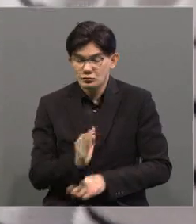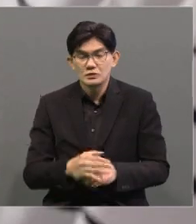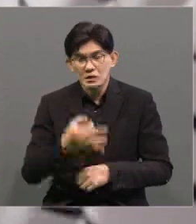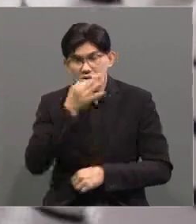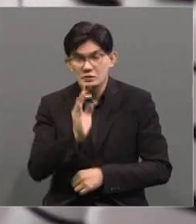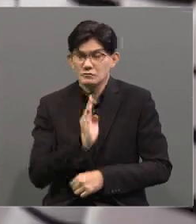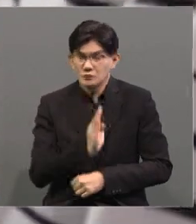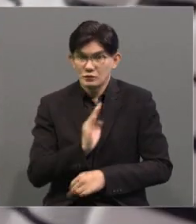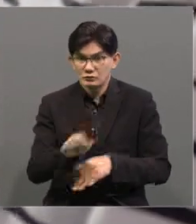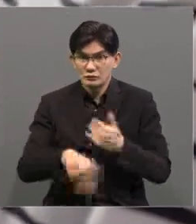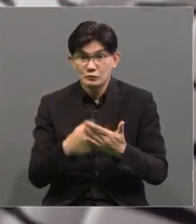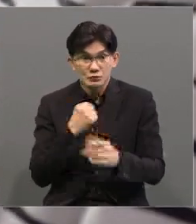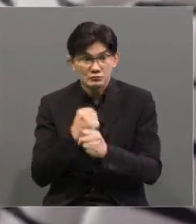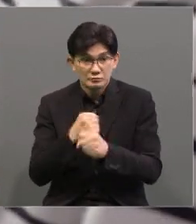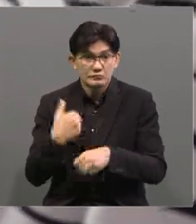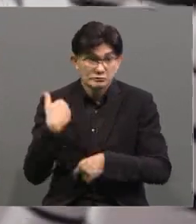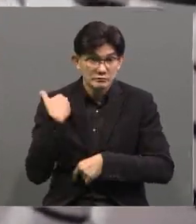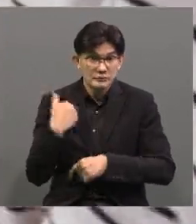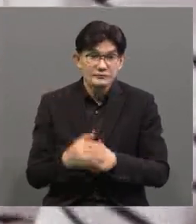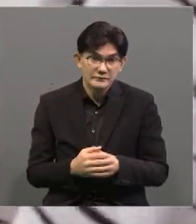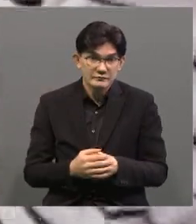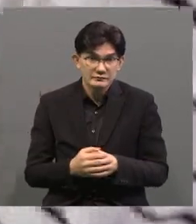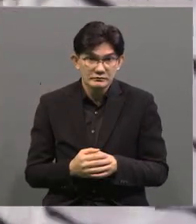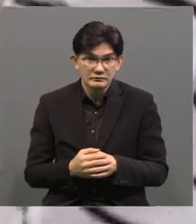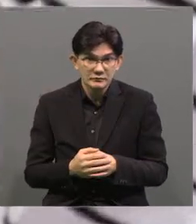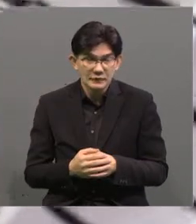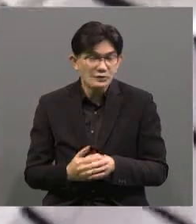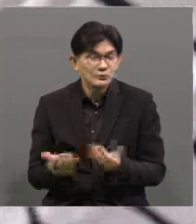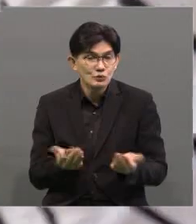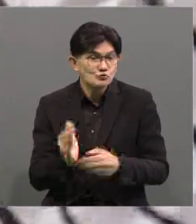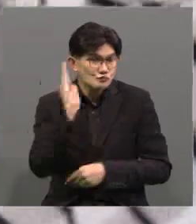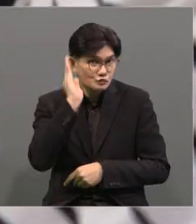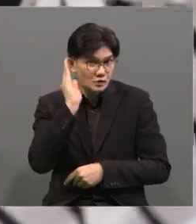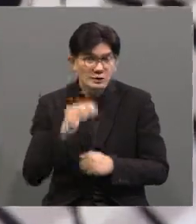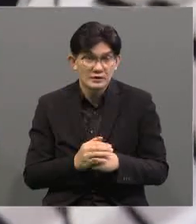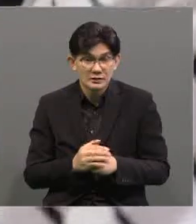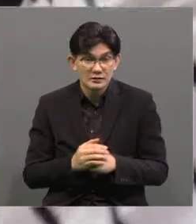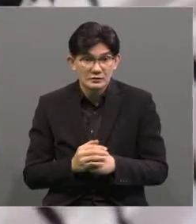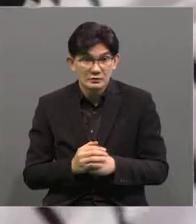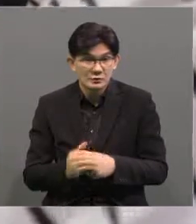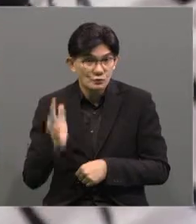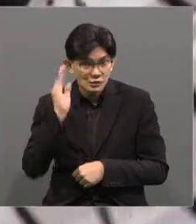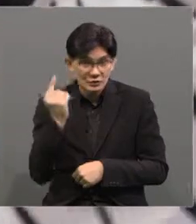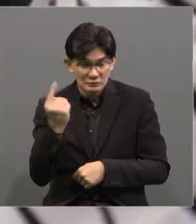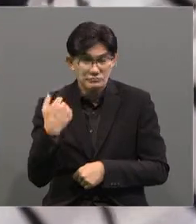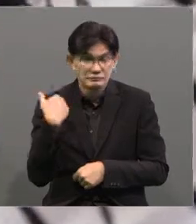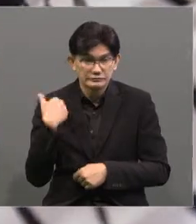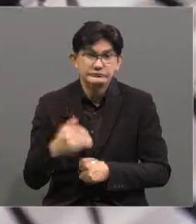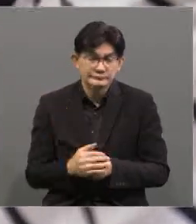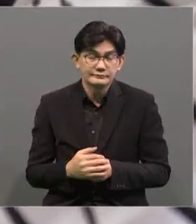พเงี้ยพี่ทุกคนก็ทำงานเป็นอาชีพหมดเลยเขาก็เป็นลูกชายหรือว่าตอนนี้เหลือเป็นผู้ชายคนเดียวเนาะเป็นค